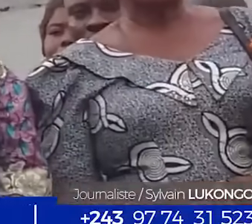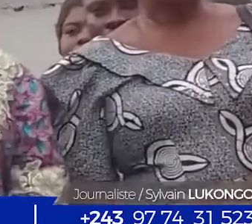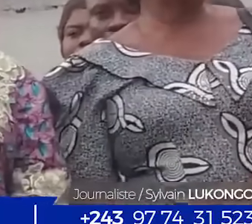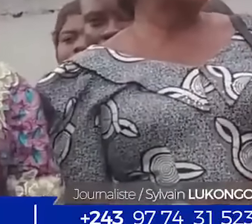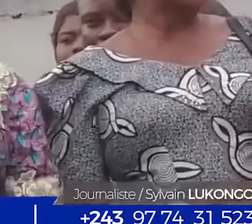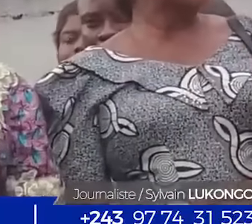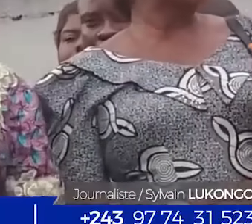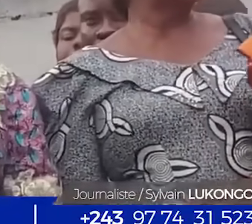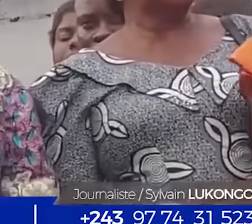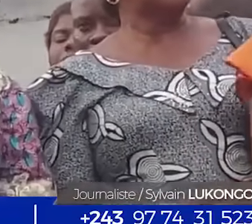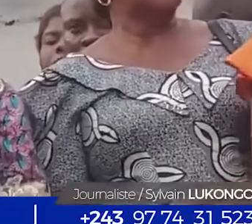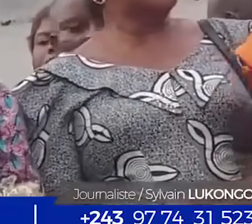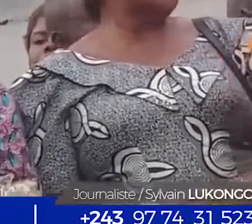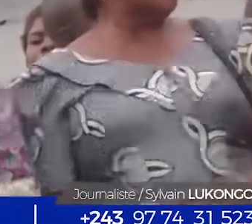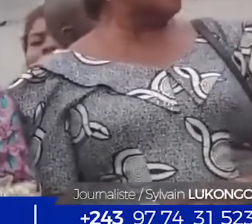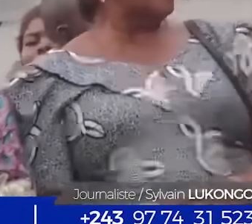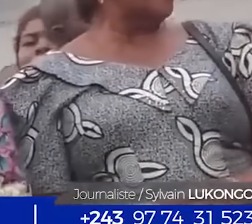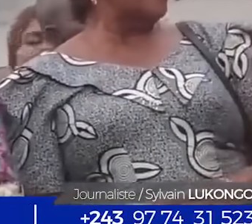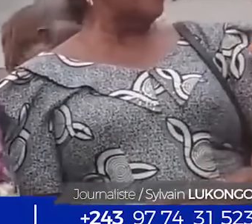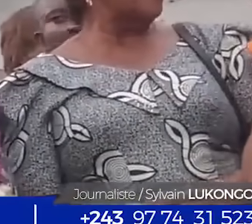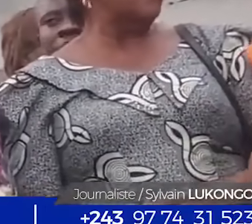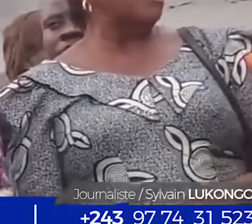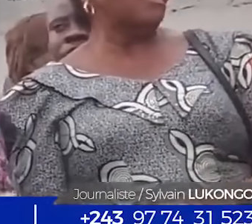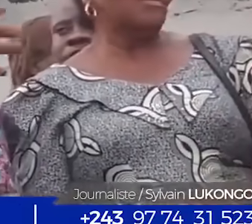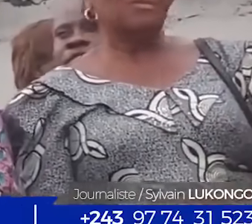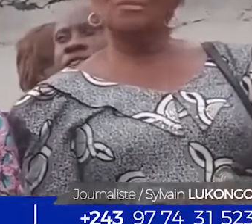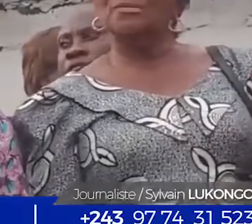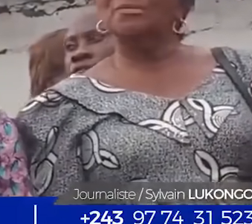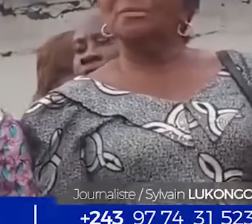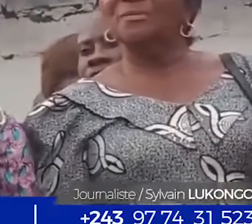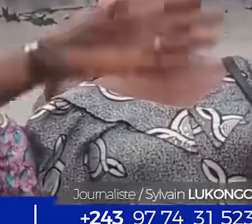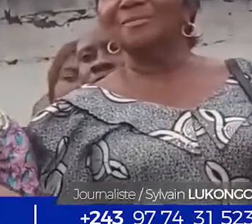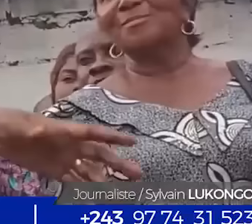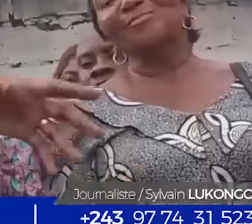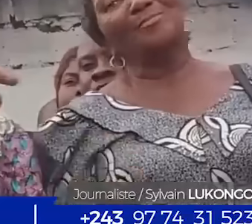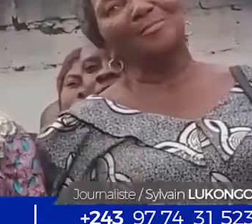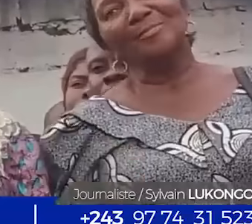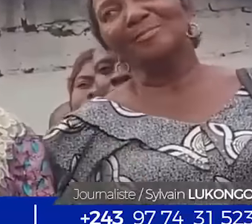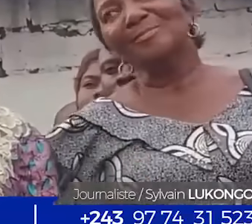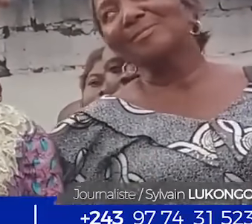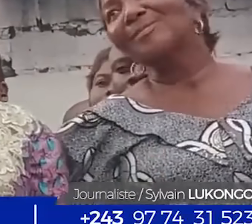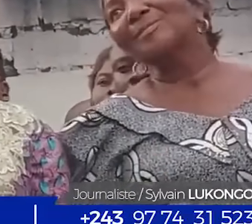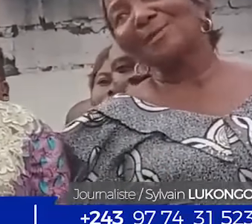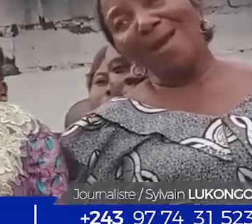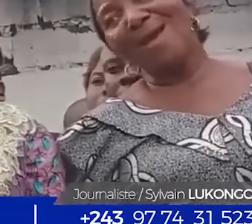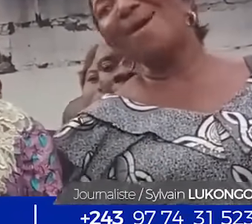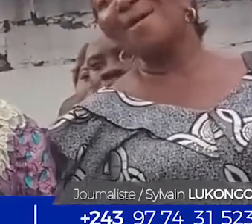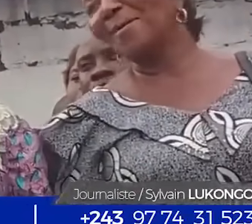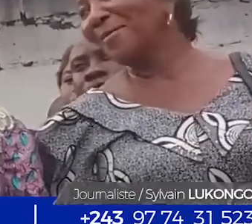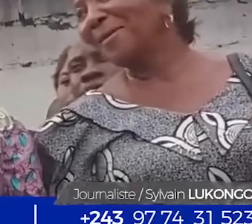Voilà, Nangaï Malam. Nangaï Nassala qui manœuvre. Il y a pour clôturer moi de la femme. On est bien que Yako Ya.